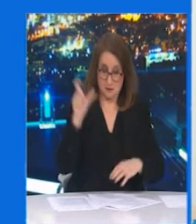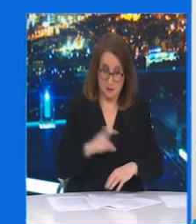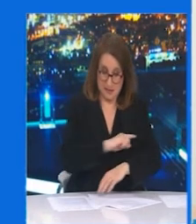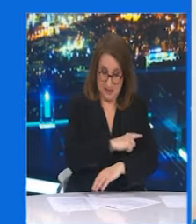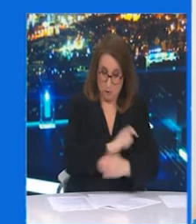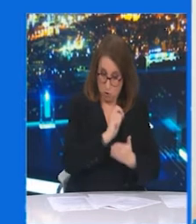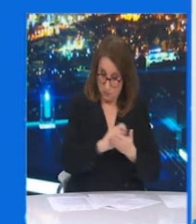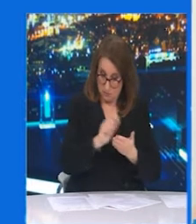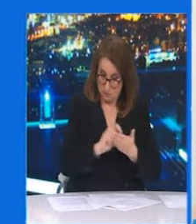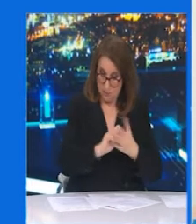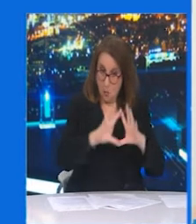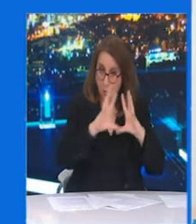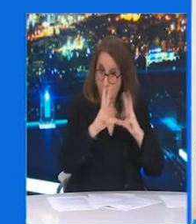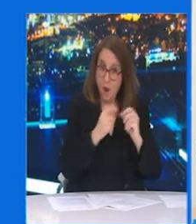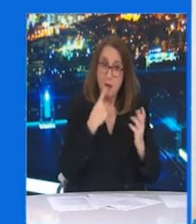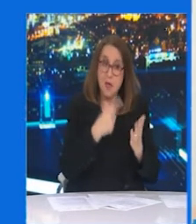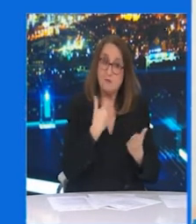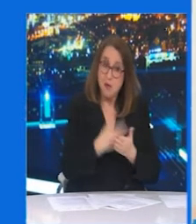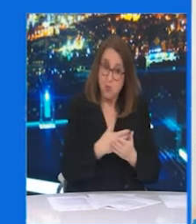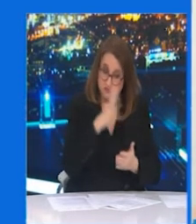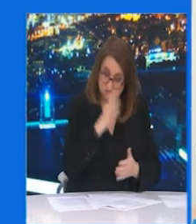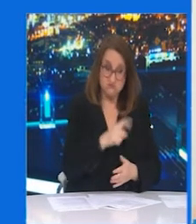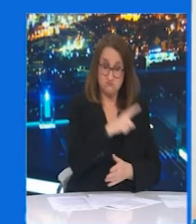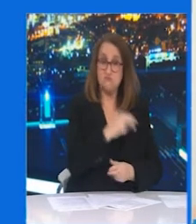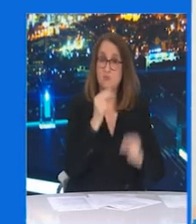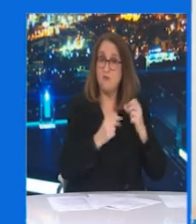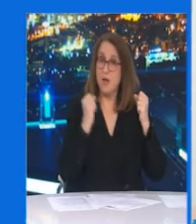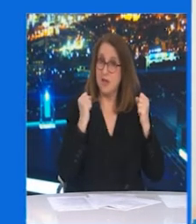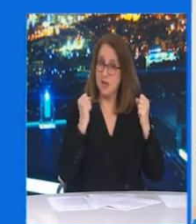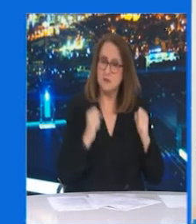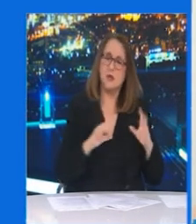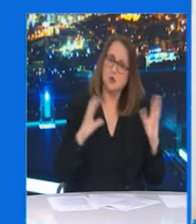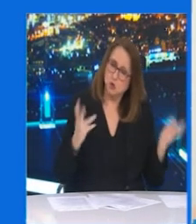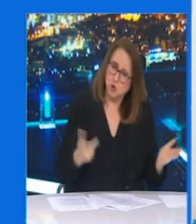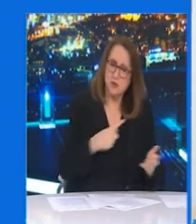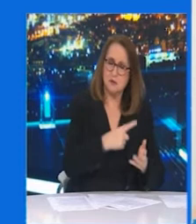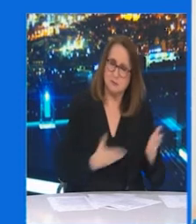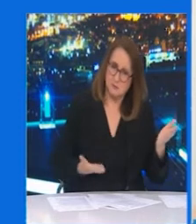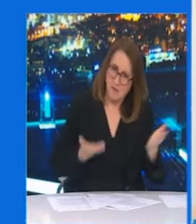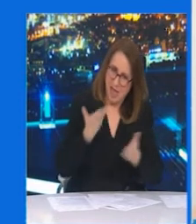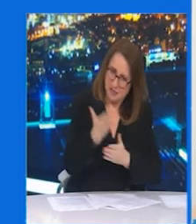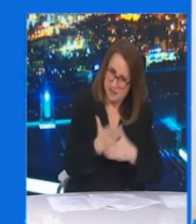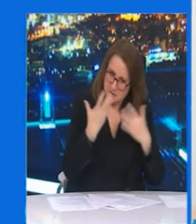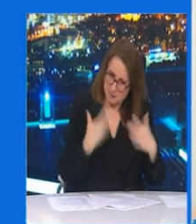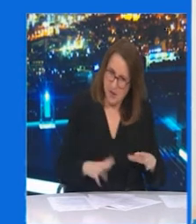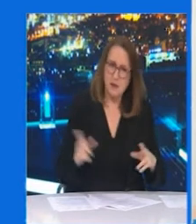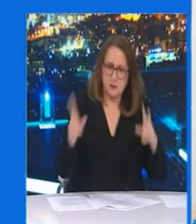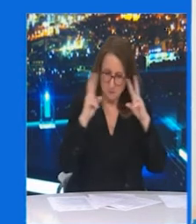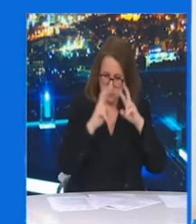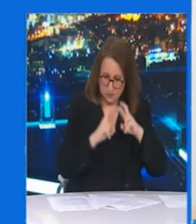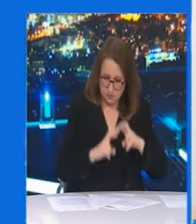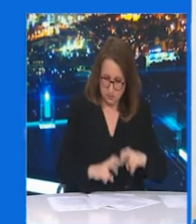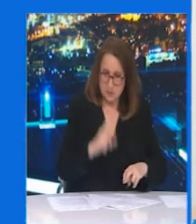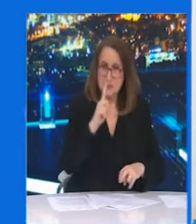πληρεί ο πολίτης τα κριτήρια για την ένταξη στην ομάδα Α, τότε η ΙΔΙΚΑ θα επικυριοποιεί τα στοιχεία σε εβδομαδιαία